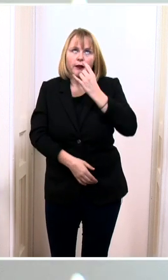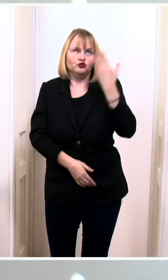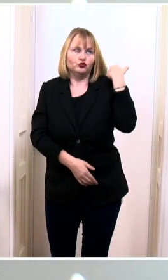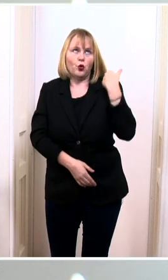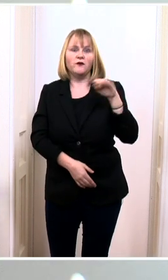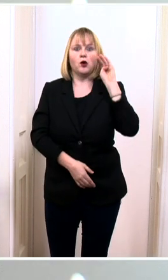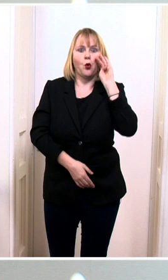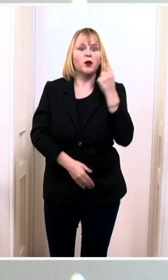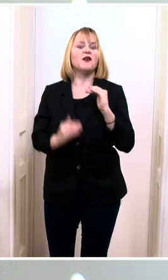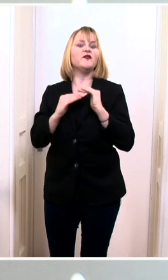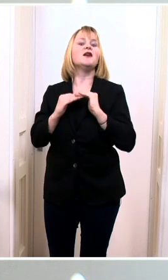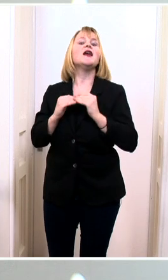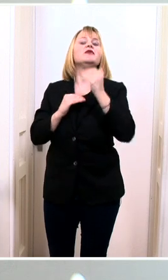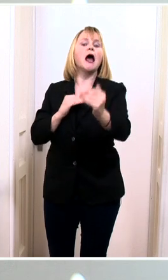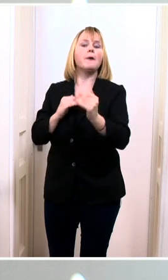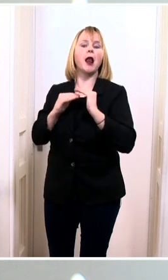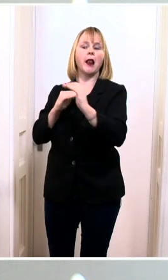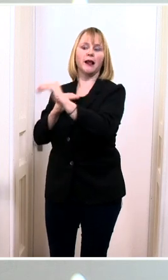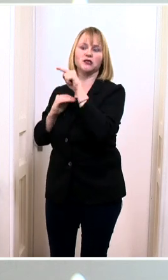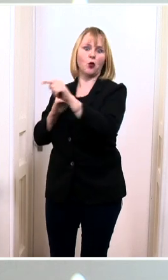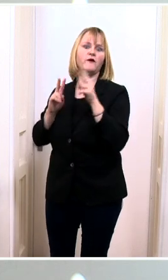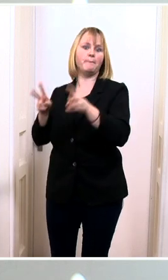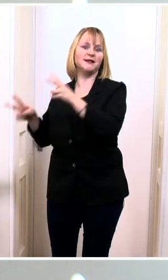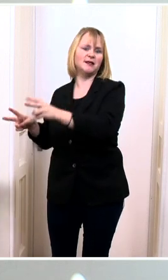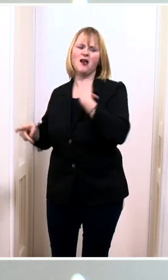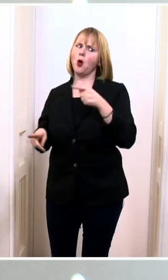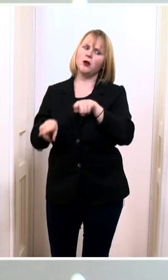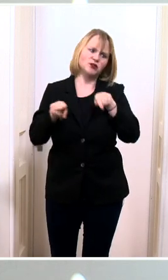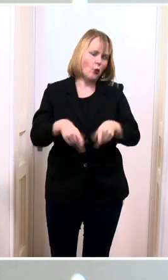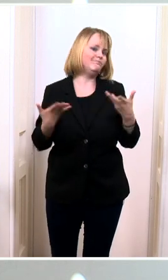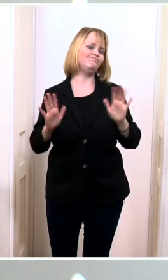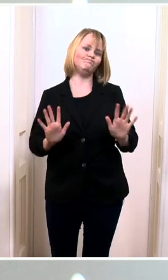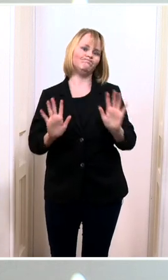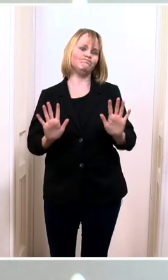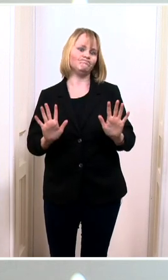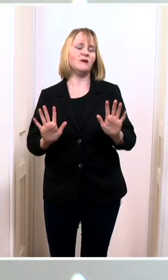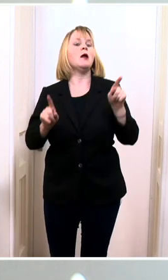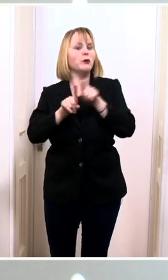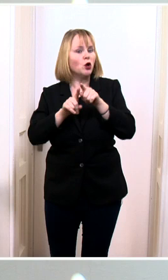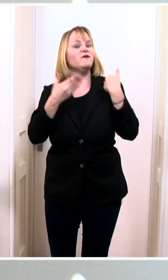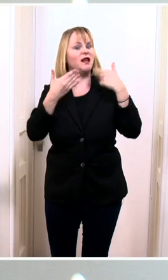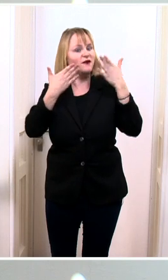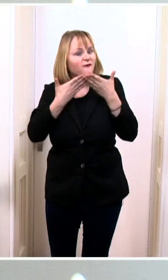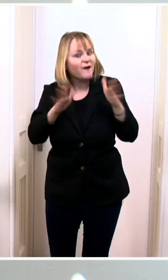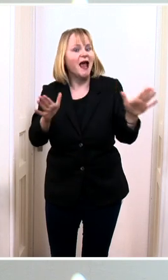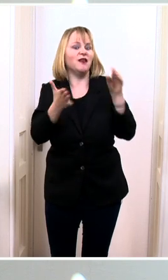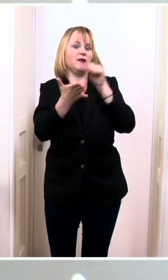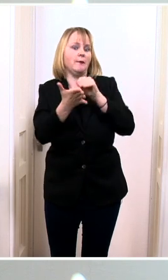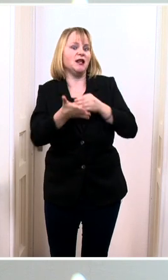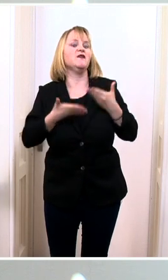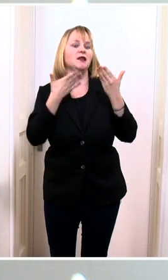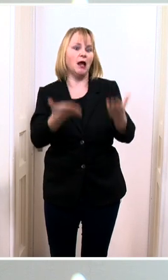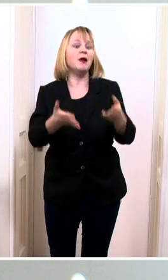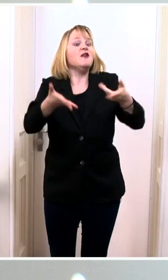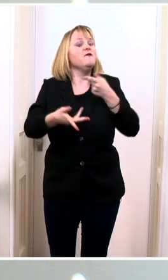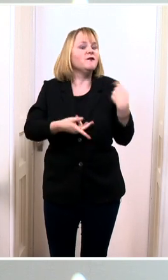gegeben in unseren Nachbarländern. Das wollen wir auf jeden Fall vermeiden. Das heißt, wir geben nur Slots frei, dann,